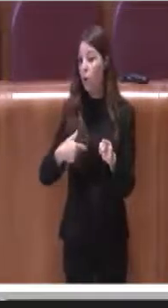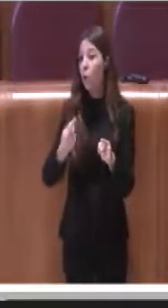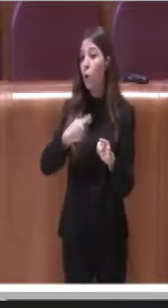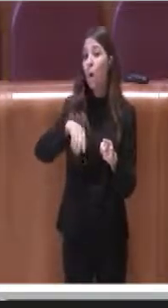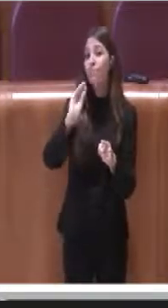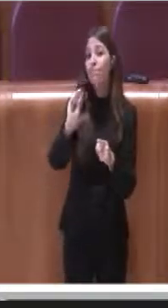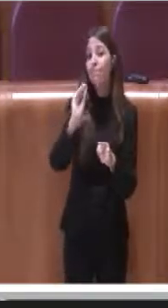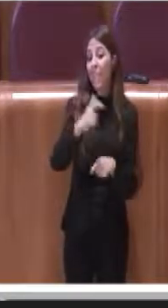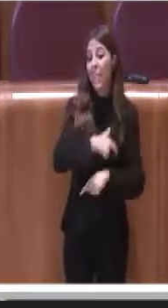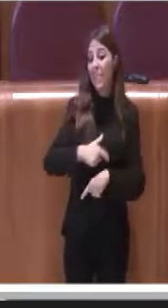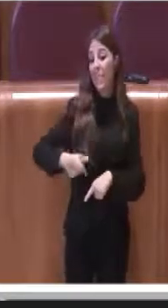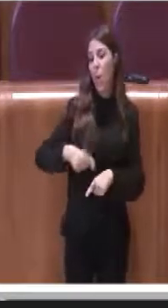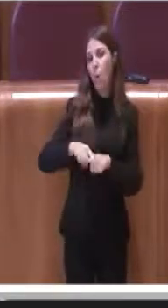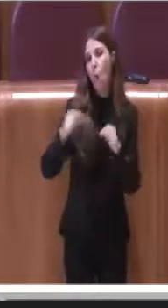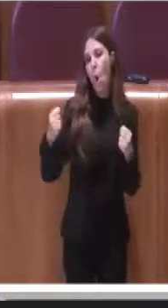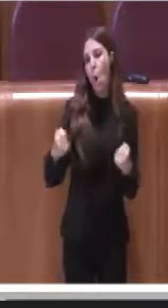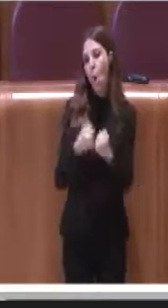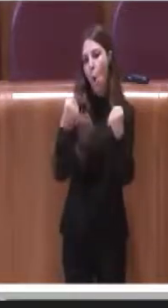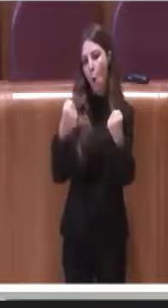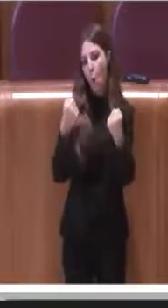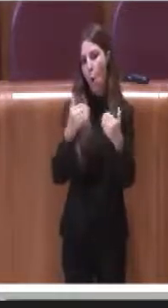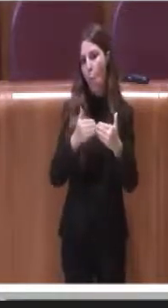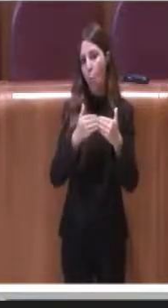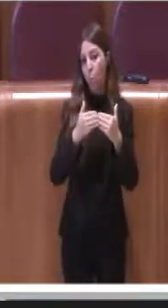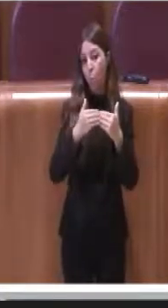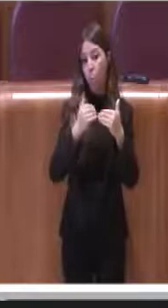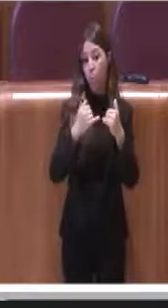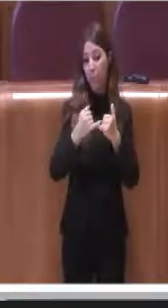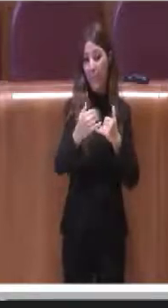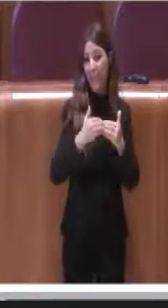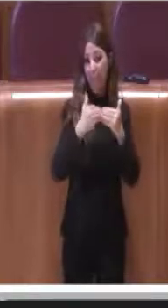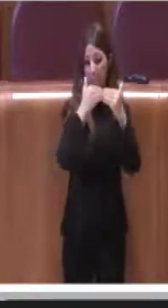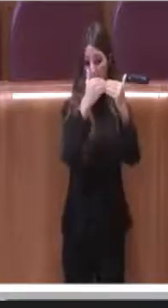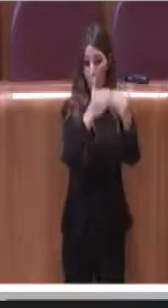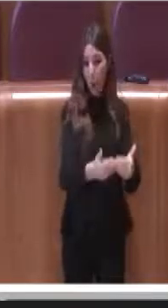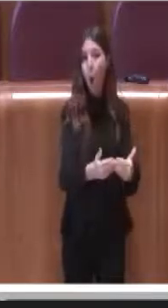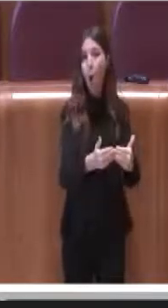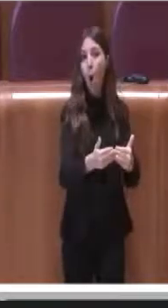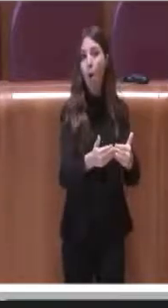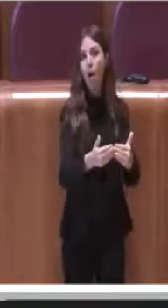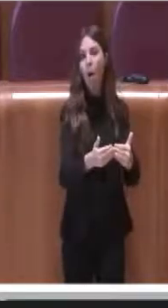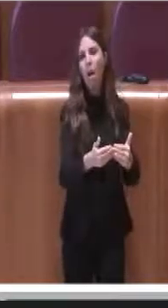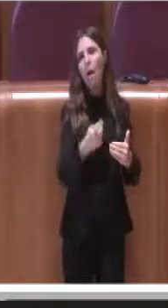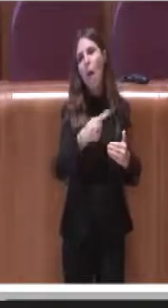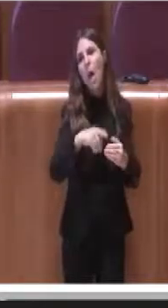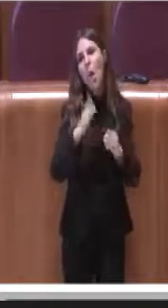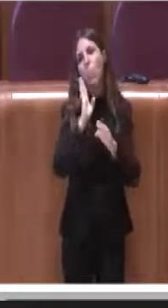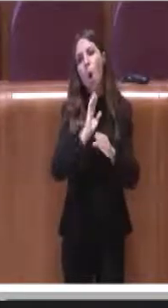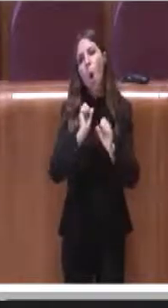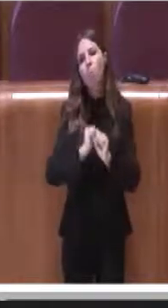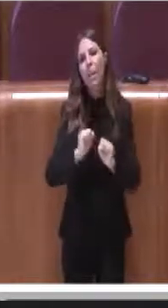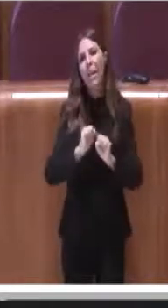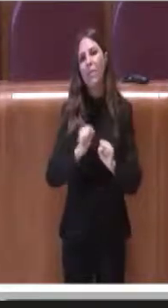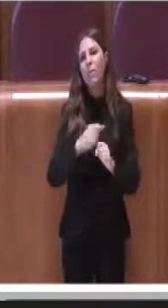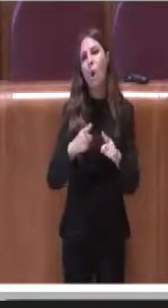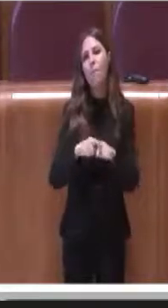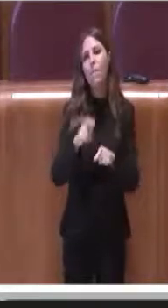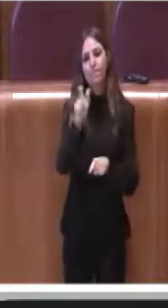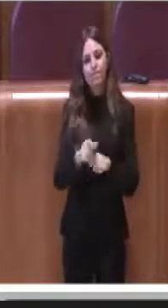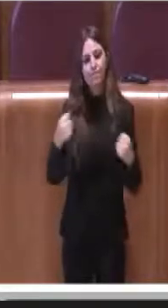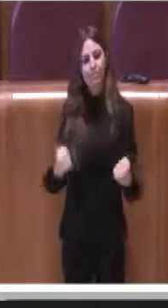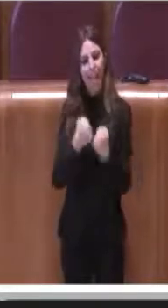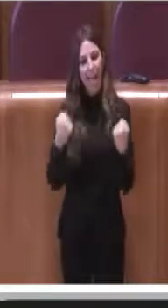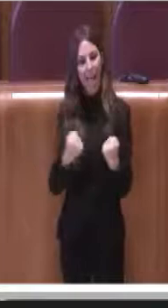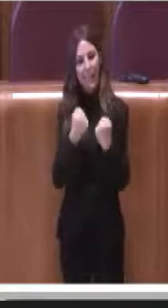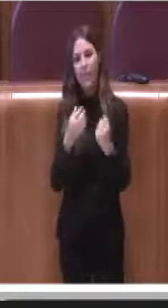di esprimere ferma contrarietà alla proroga del distanziometro a livello regionale e a farsi parte attiva in Regione Lazio per l'applicazione